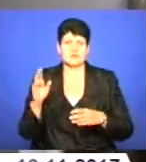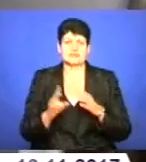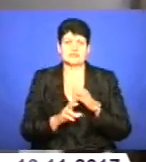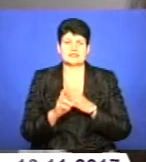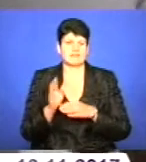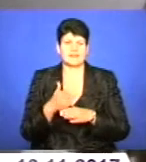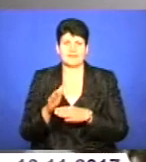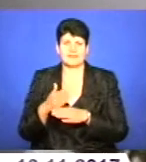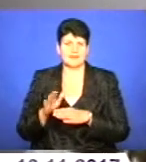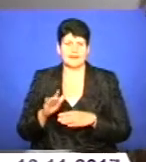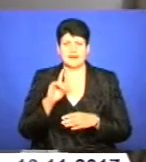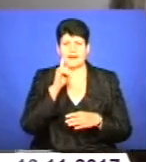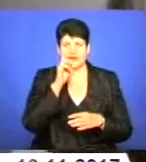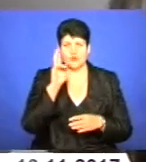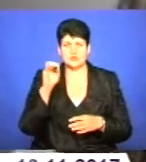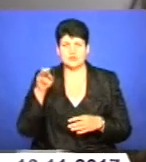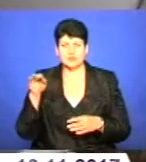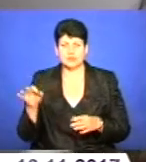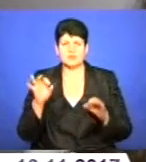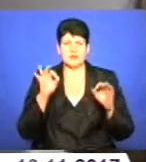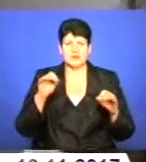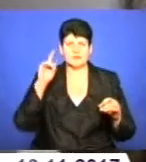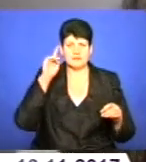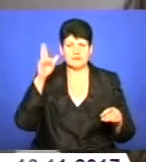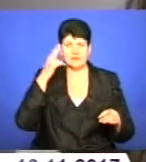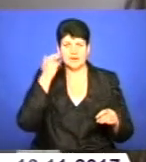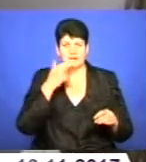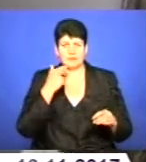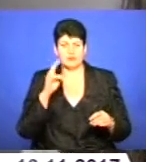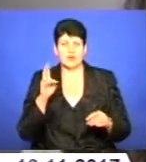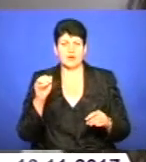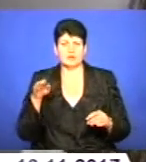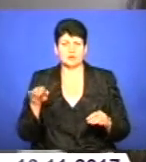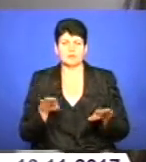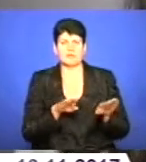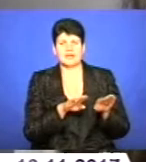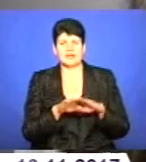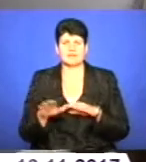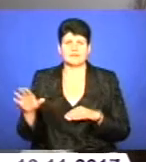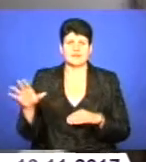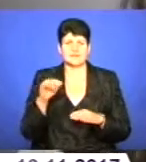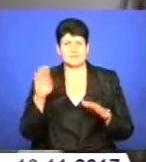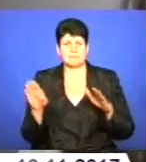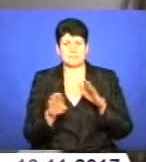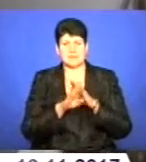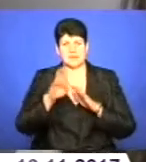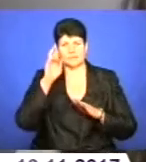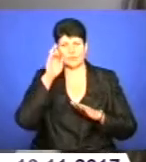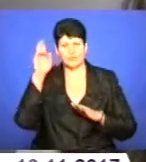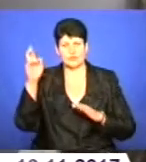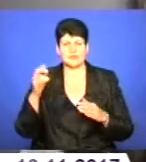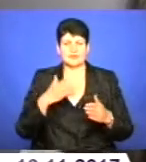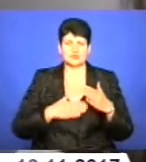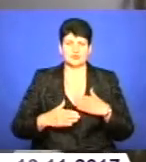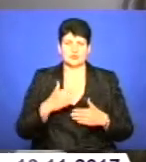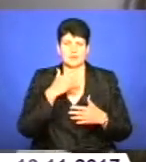на греко-католиків, православних, римо-католиків. Ми є всі одні, рівні під Богом. Я тішуся з того, що є багато віруючих сьогодні